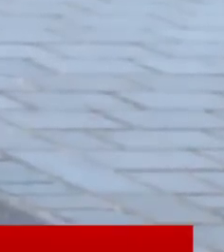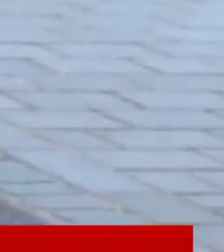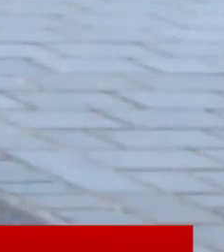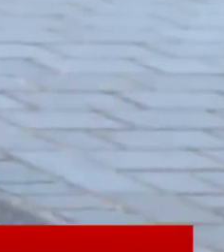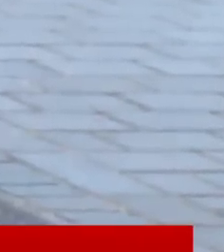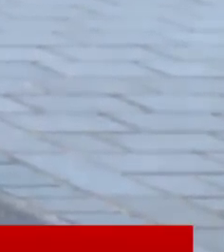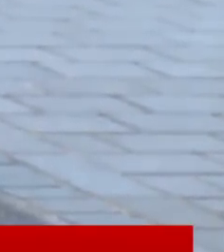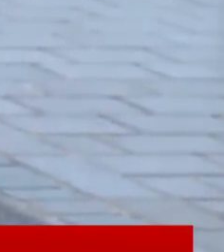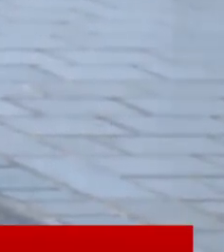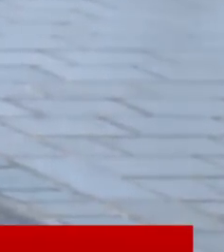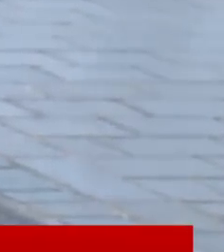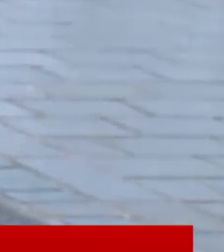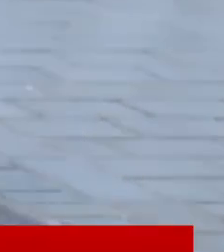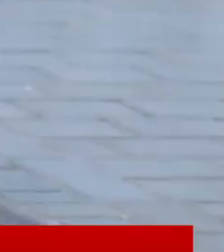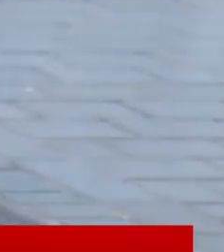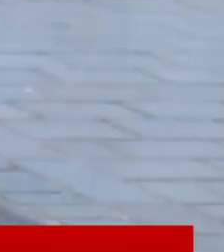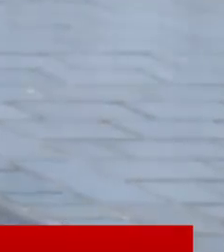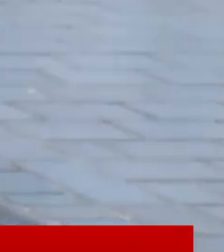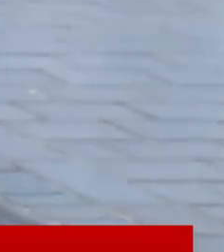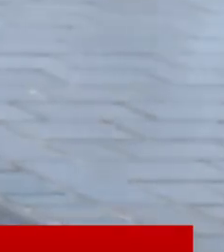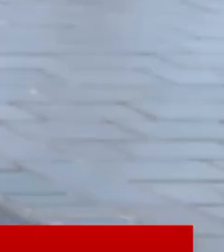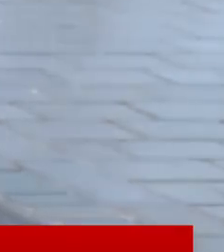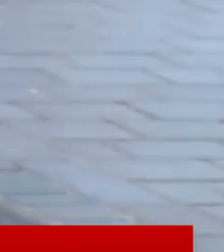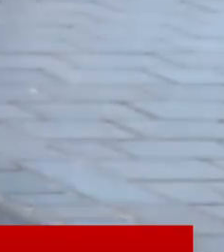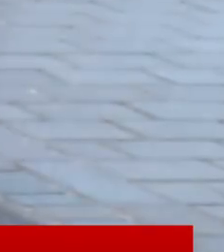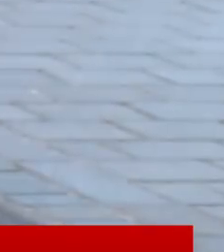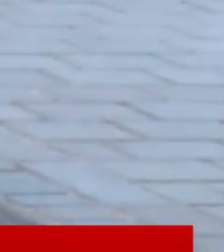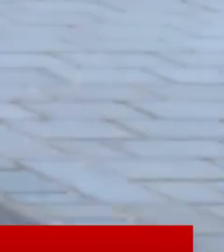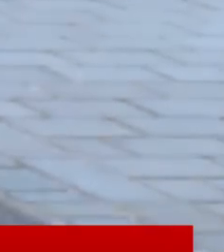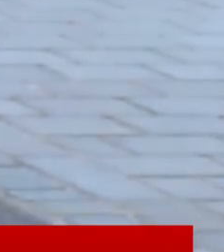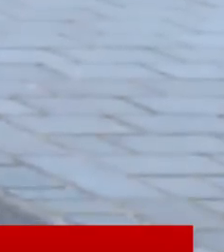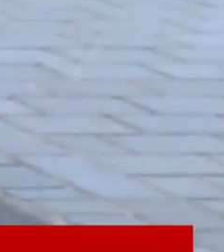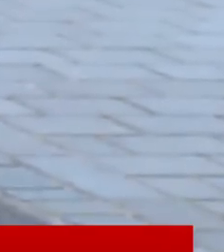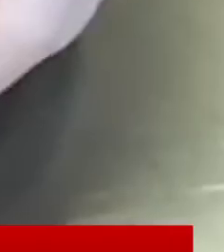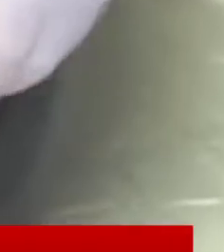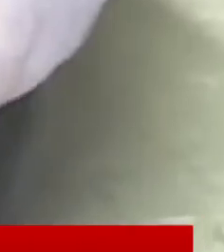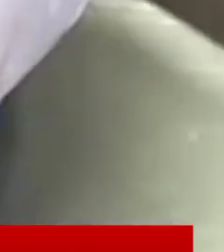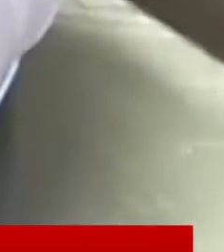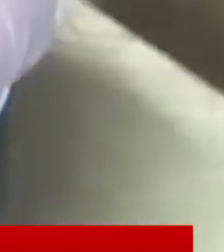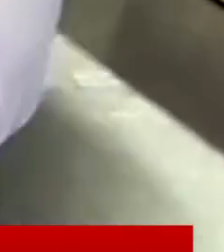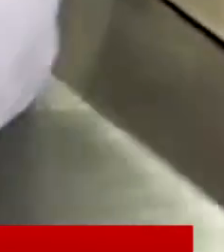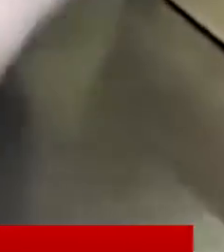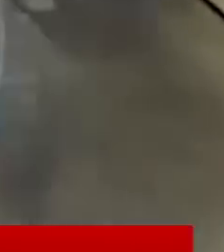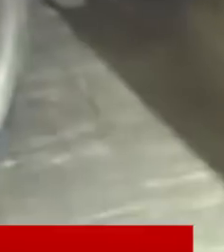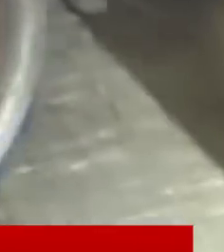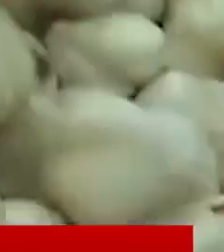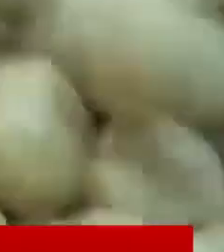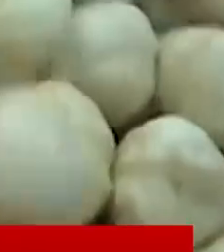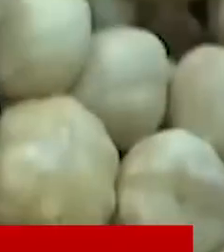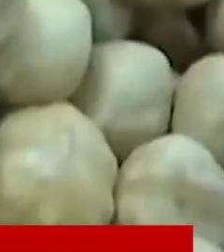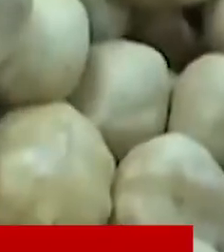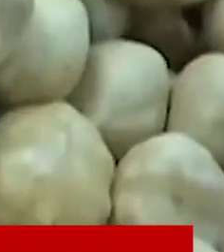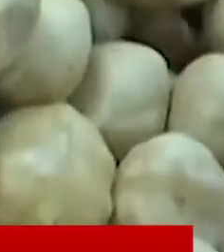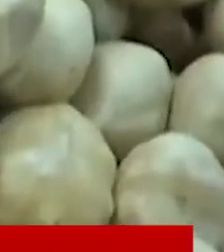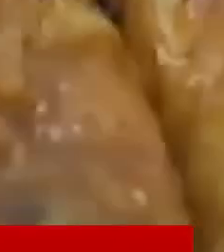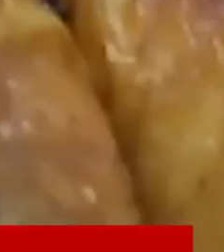en az makineden aşağı bir şey aldığımı bilmem ama şimdi ya şu kadar salça aldım Yani ilk defa yani hindi kırmızı et ya da tavuk çeşit